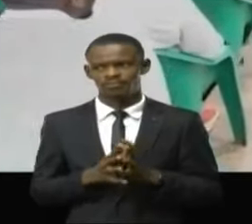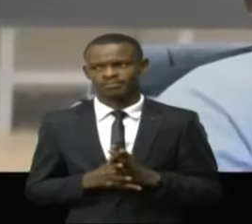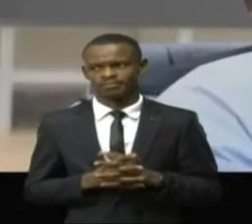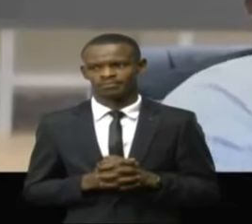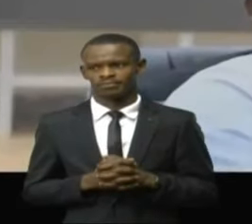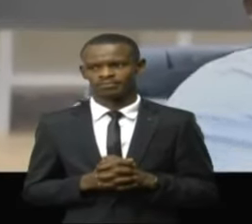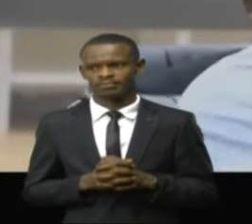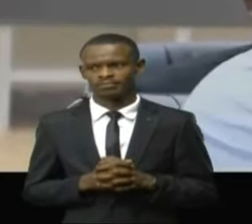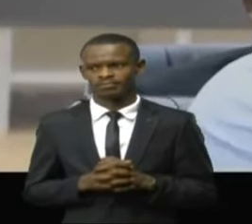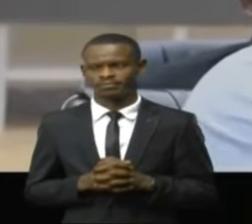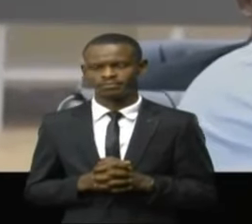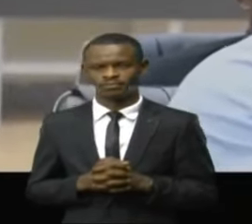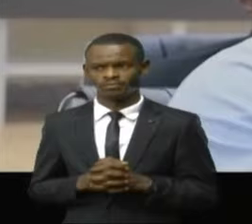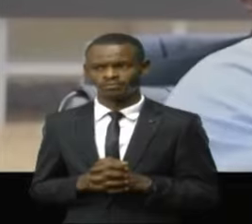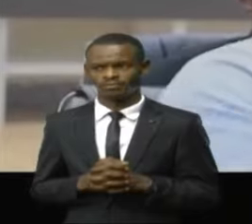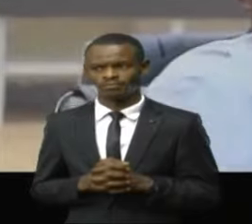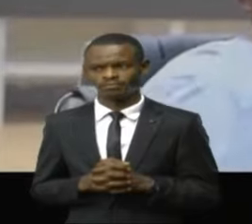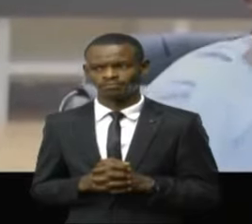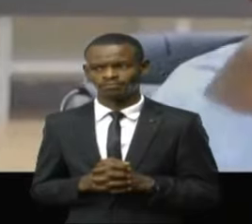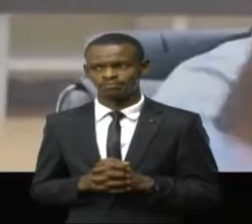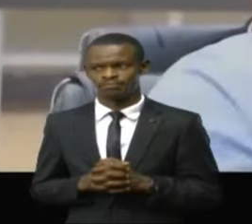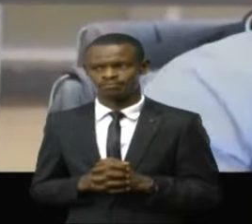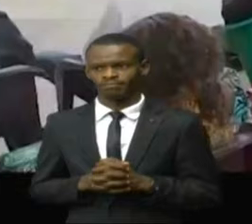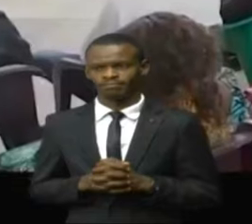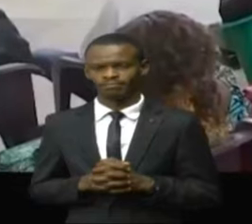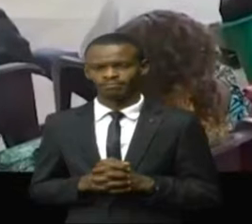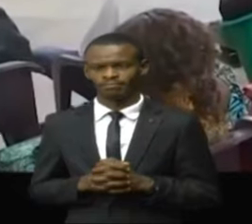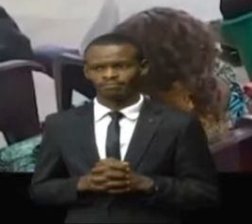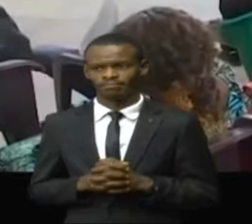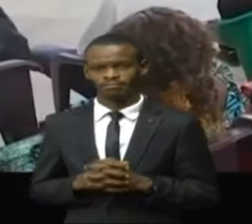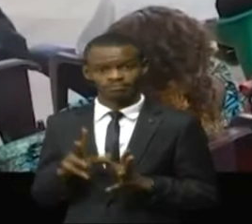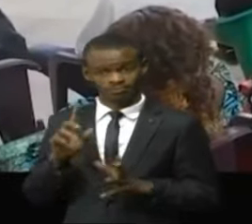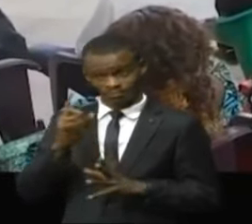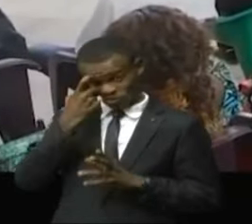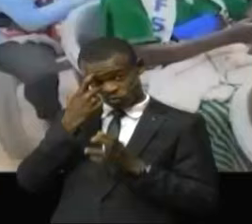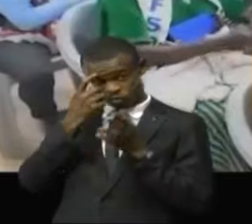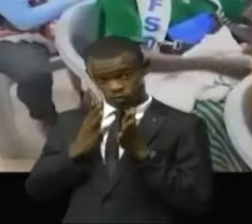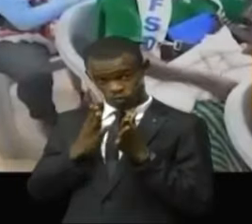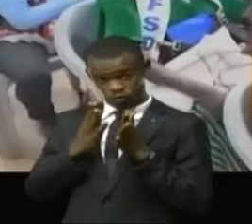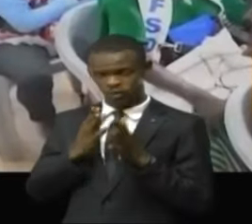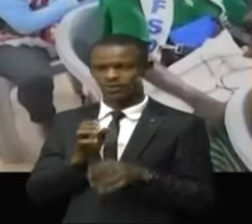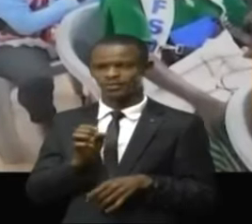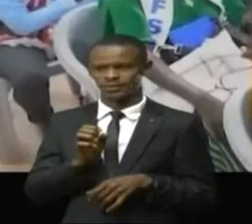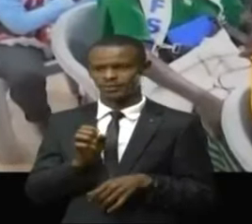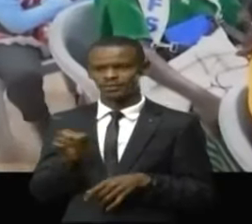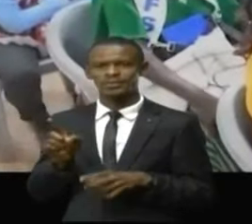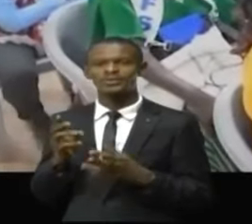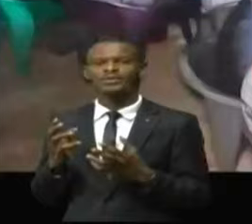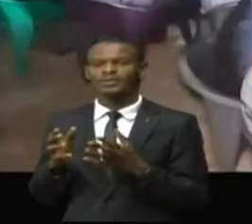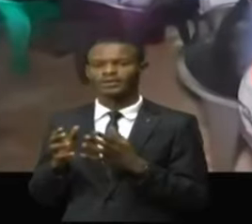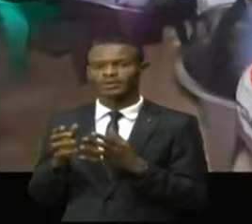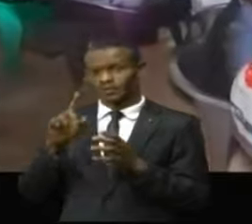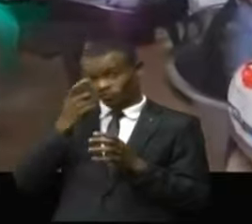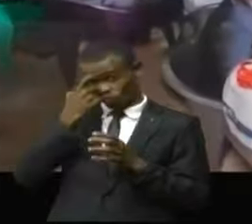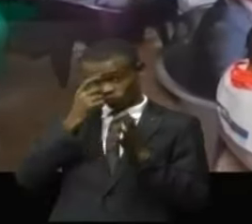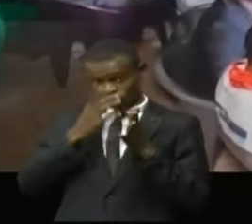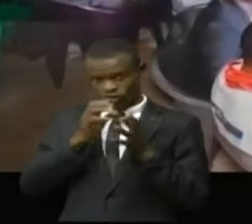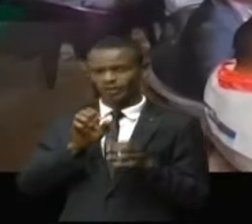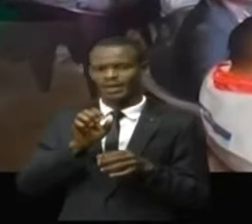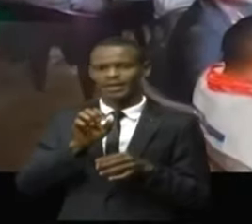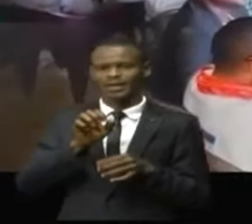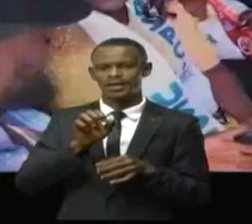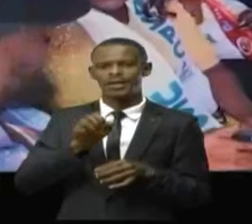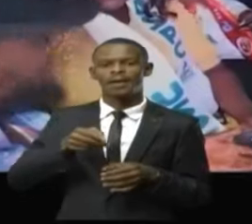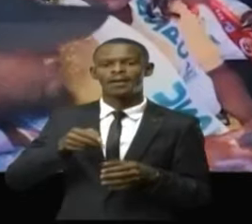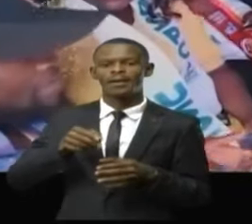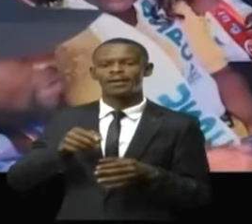L'a voulu le gouverneur Christophe Bassenanga en sa qualité de leader de l'Union sacrée de la nation dans son entité. Lors de sa